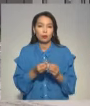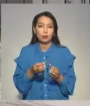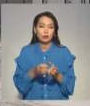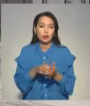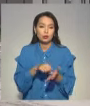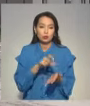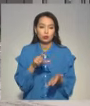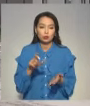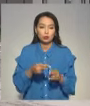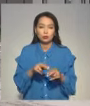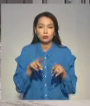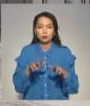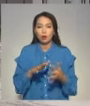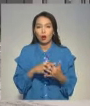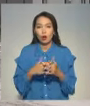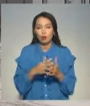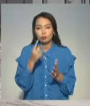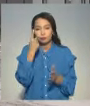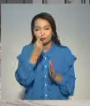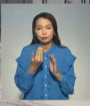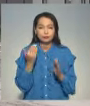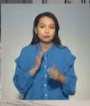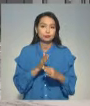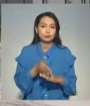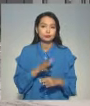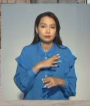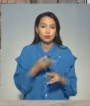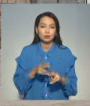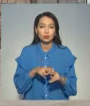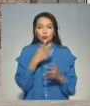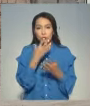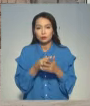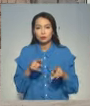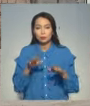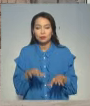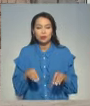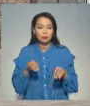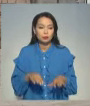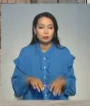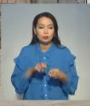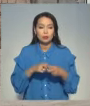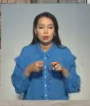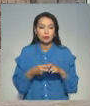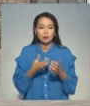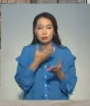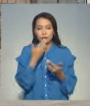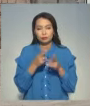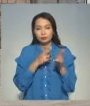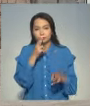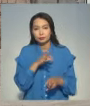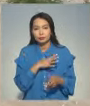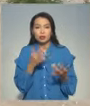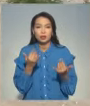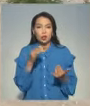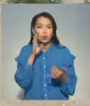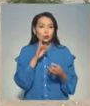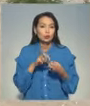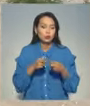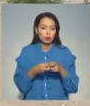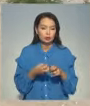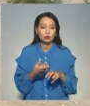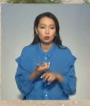өкілдері осы ауылда тура бір жыл бұрын болған. Сол кезде тұрғындар елді мекендегі шешімін таппаған мәселелерді айтты. Қазір ауылда су мәселесі де